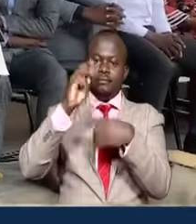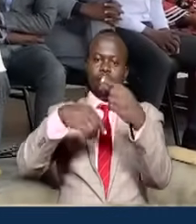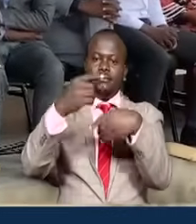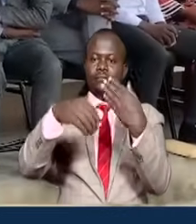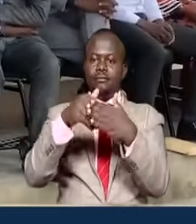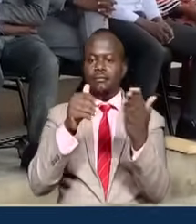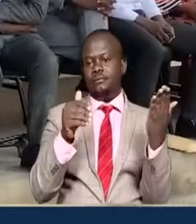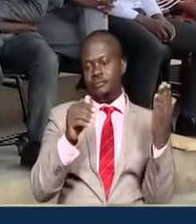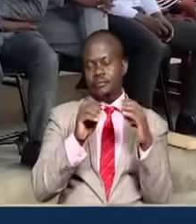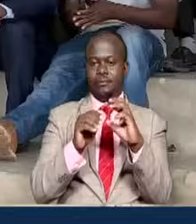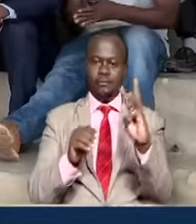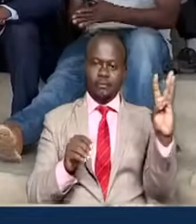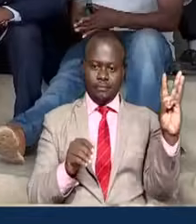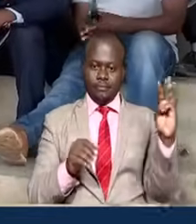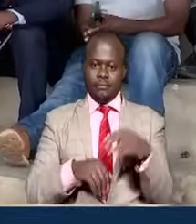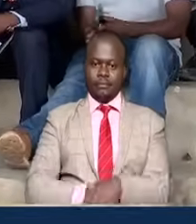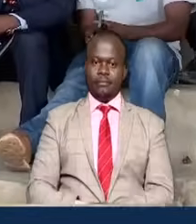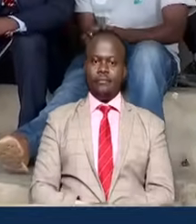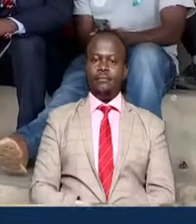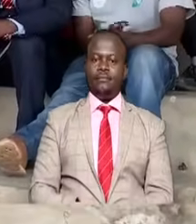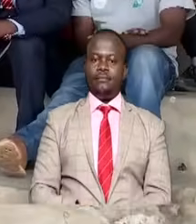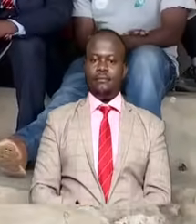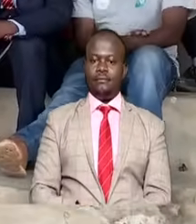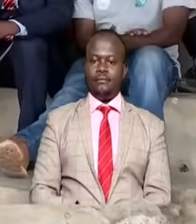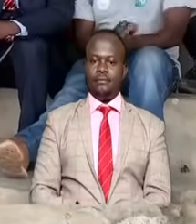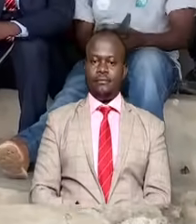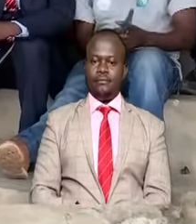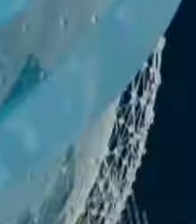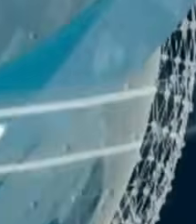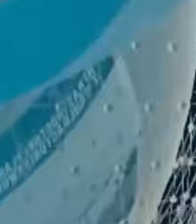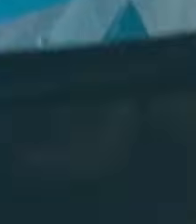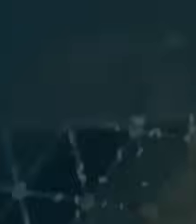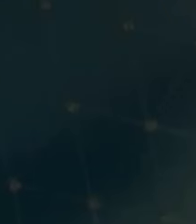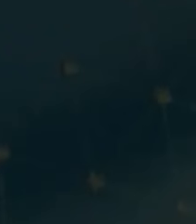ntara y'Iburengerazuba. Sadakizimana, mu karere ka Musanze.